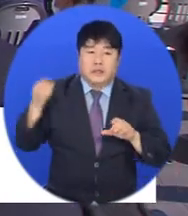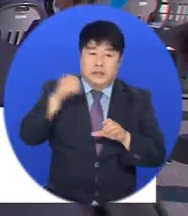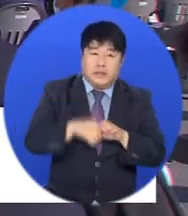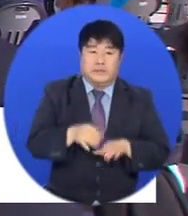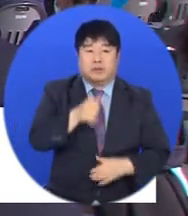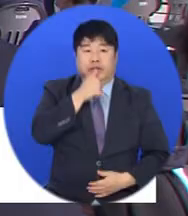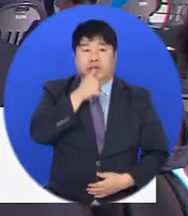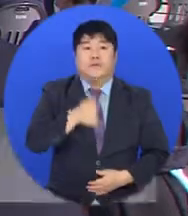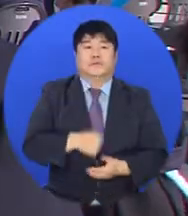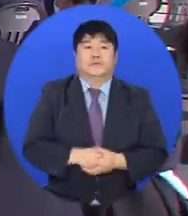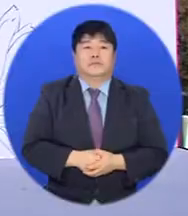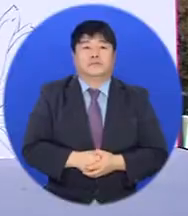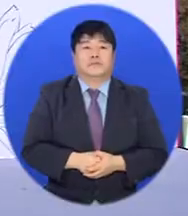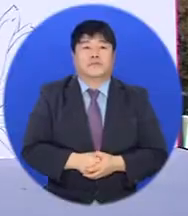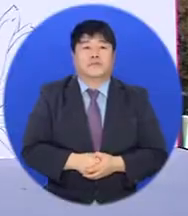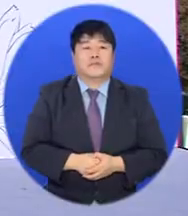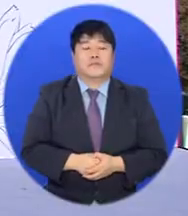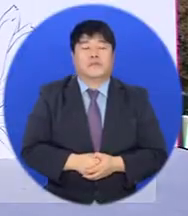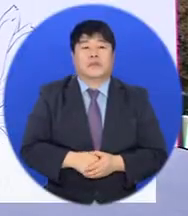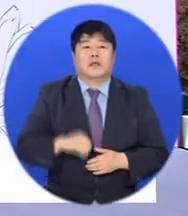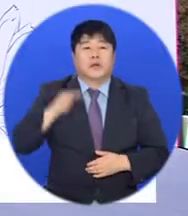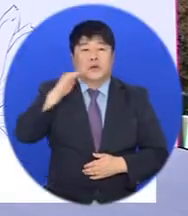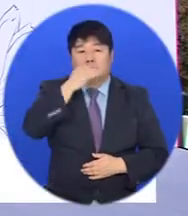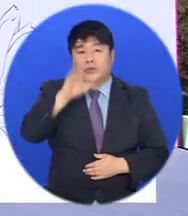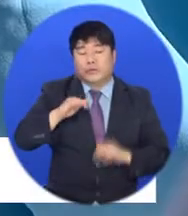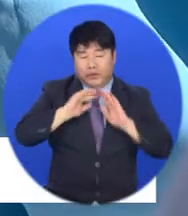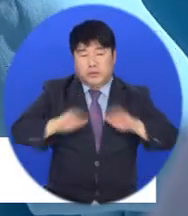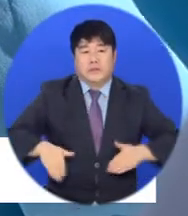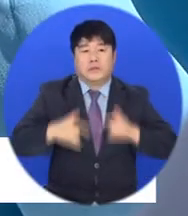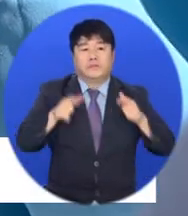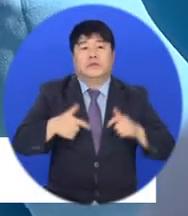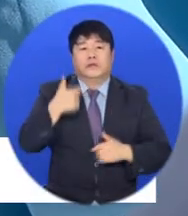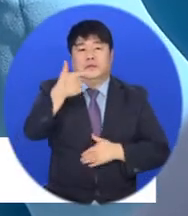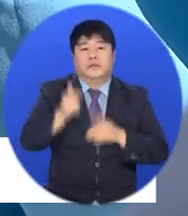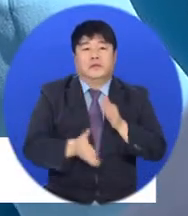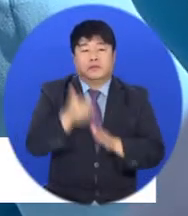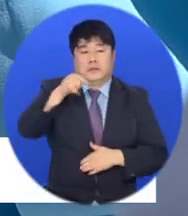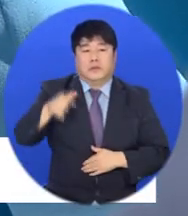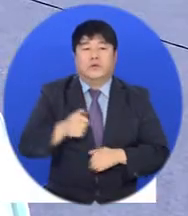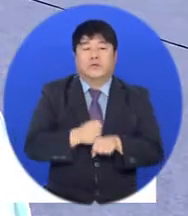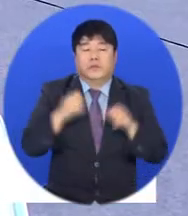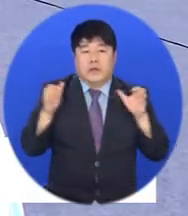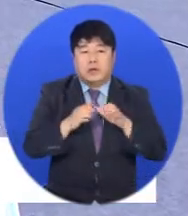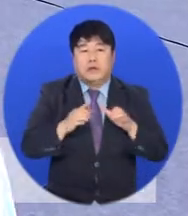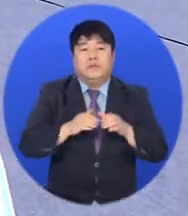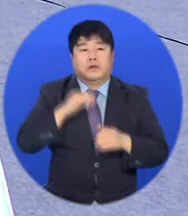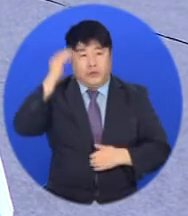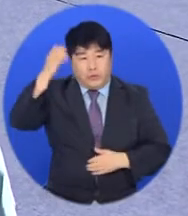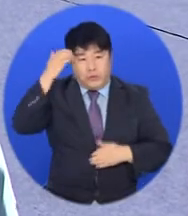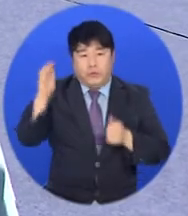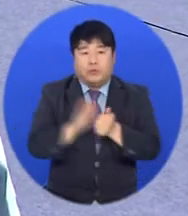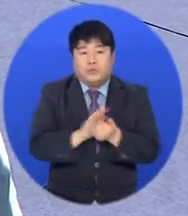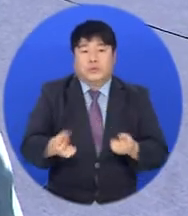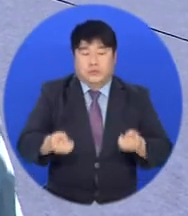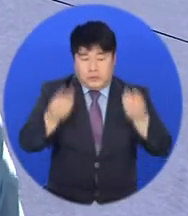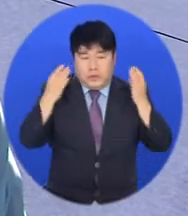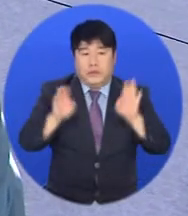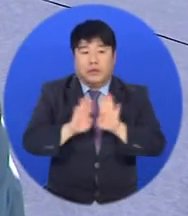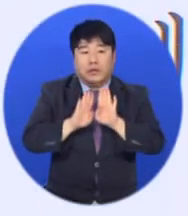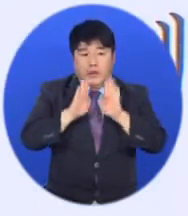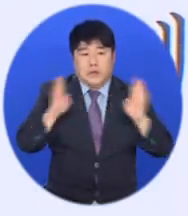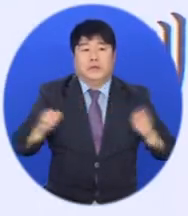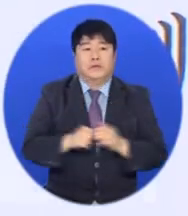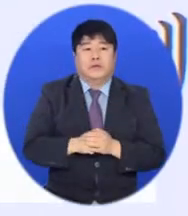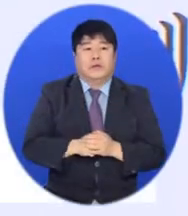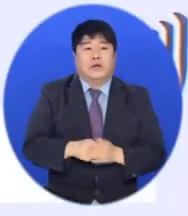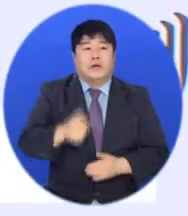염원이 담겨 있는 구례에서는 전남 지역 6개 시군의 합동 위령제가 처음으로 열렸습니다.